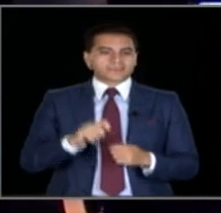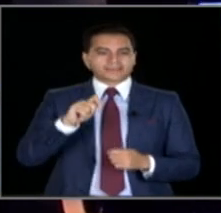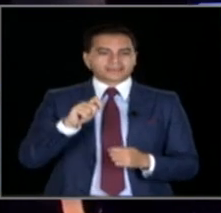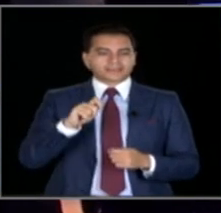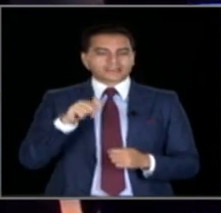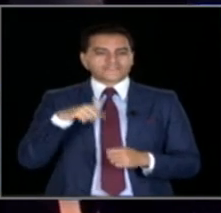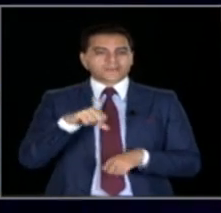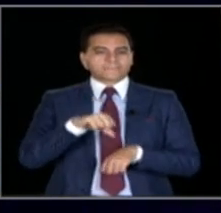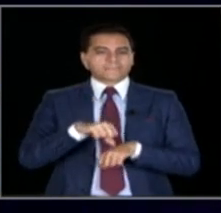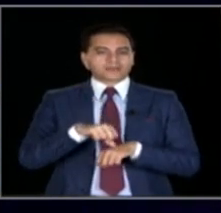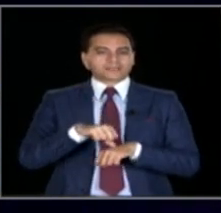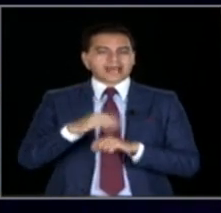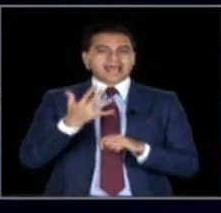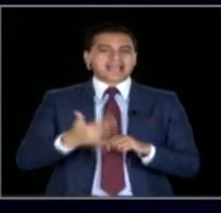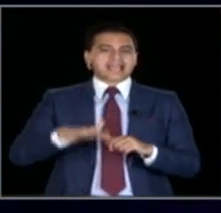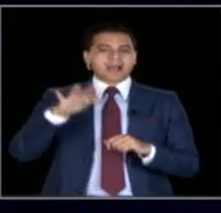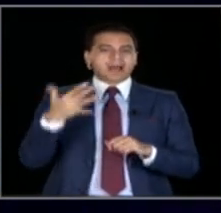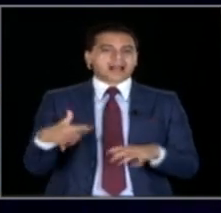في منطقة جبلية